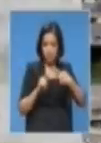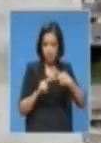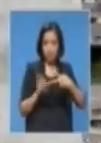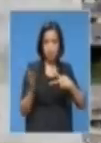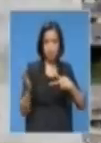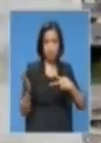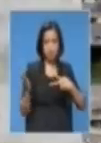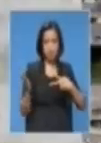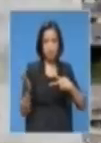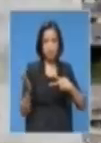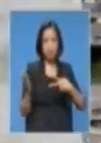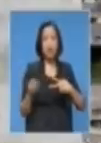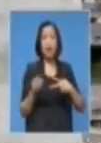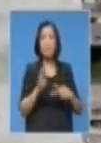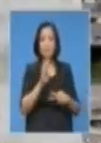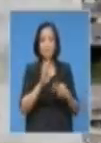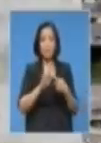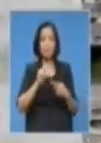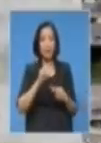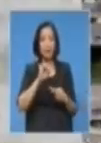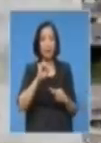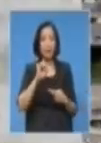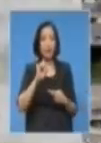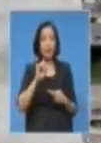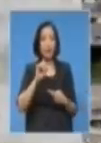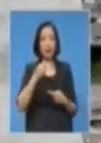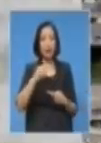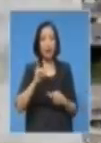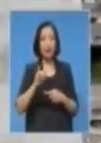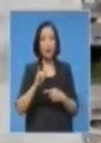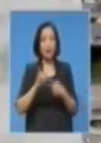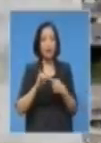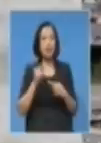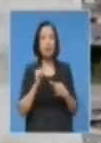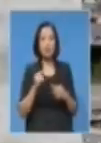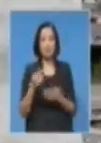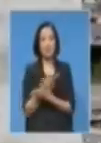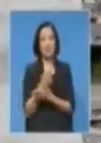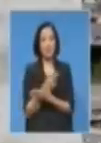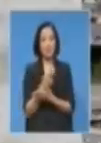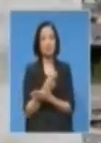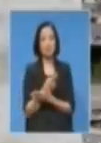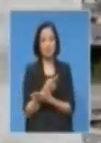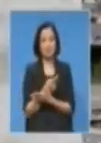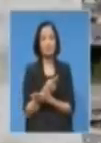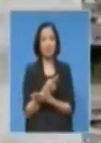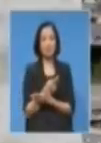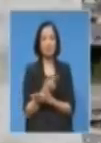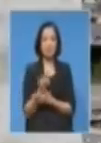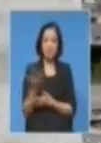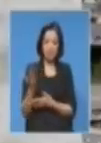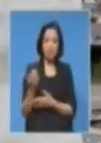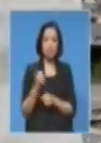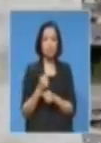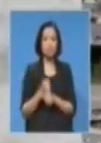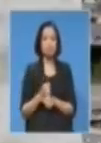จะเป็นในเรื่องของการเชื่อมระหว่างจังหวัดกาญจนบุรีมาที่วงแหวนขอบวงแหวนตะวันตกของกรุงเทพมหานครซึ่งก็จะส